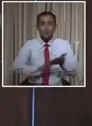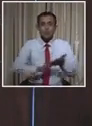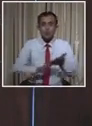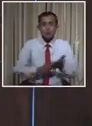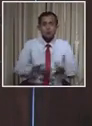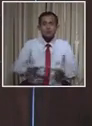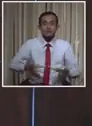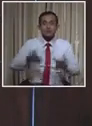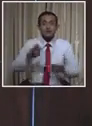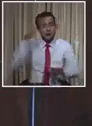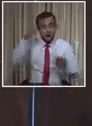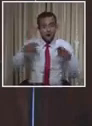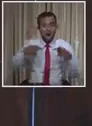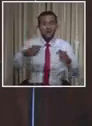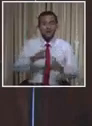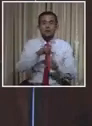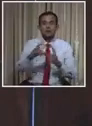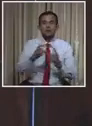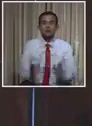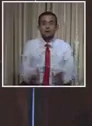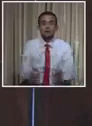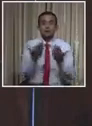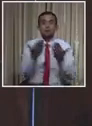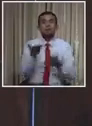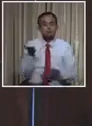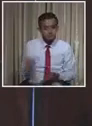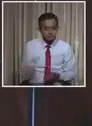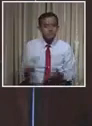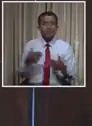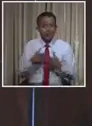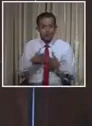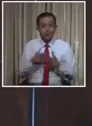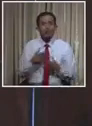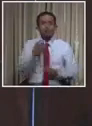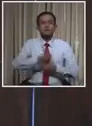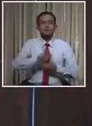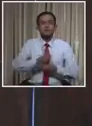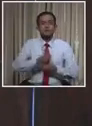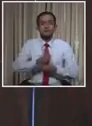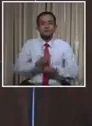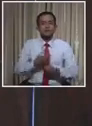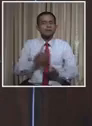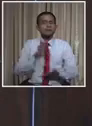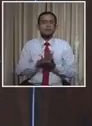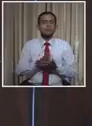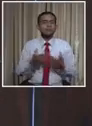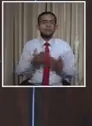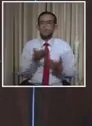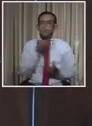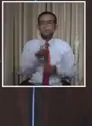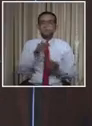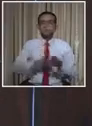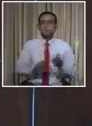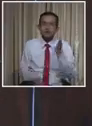ගමේ පාරත් කාපට්ටන සංස්කෘතිය ආරම්භ කරේ මේ අපේ වර්තමාන රජෙන් එනිසා අපිට සතුටු වෙනවා අද ගම්වල